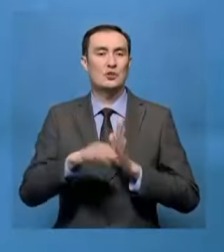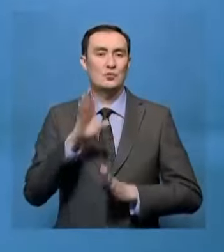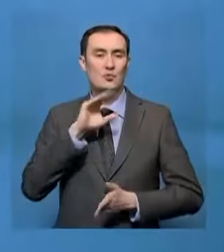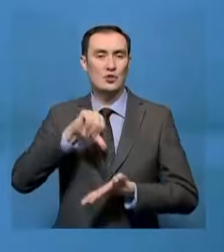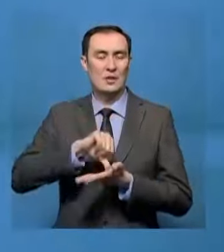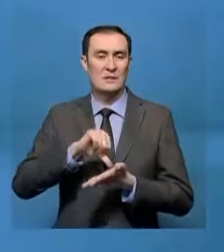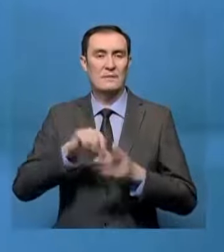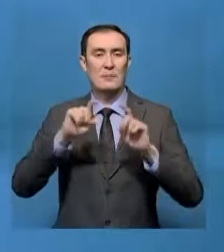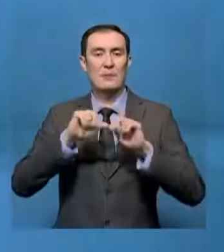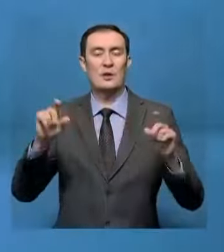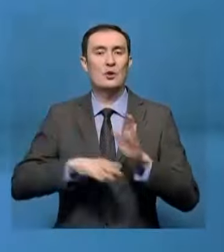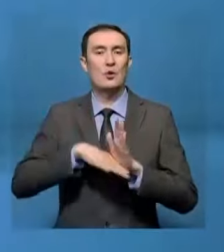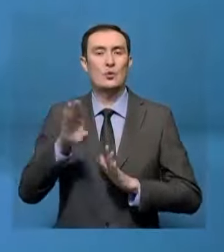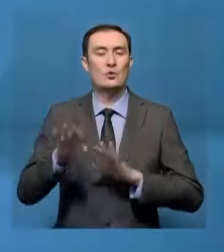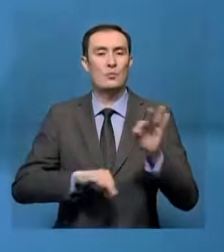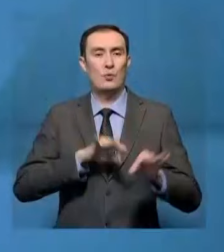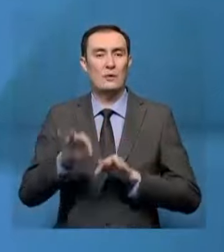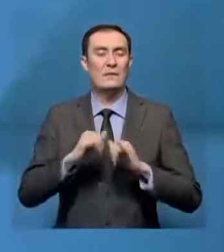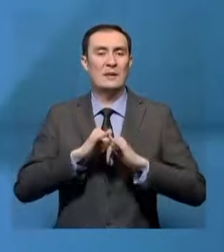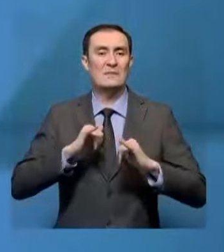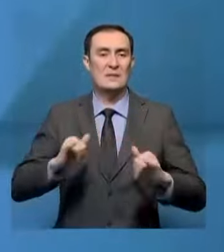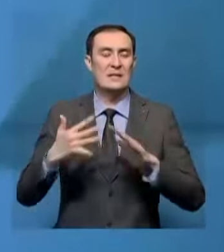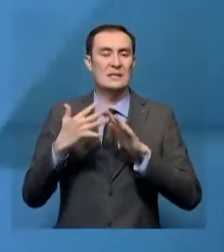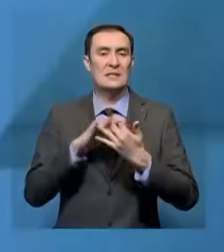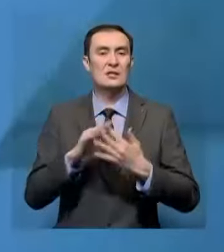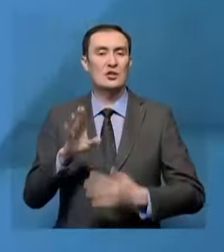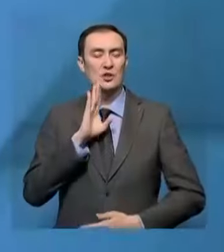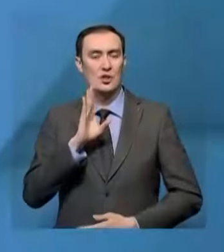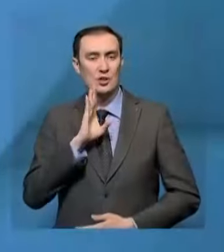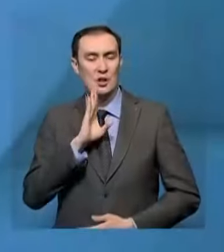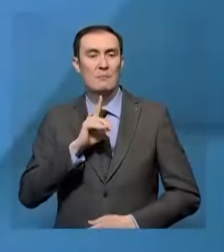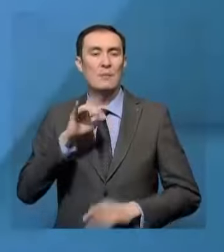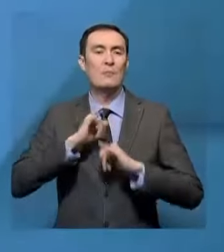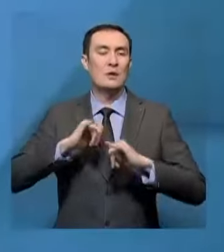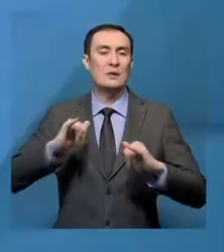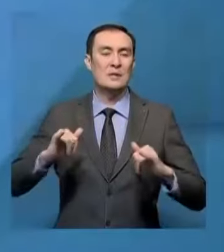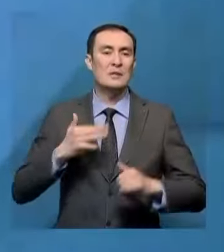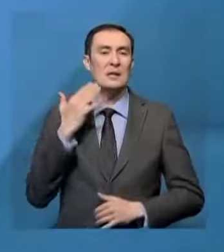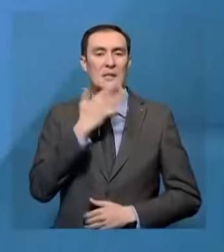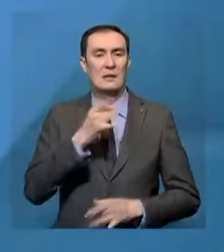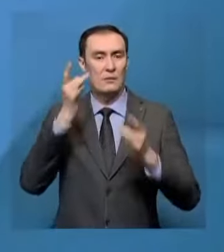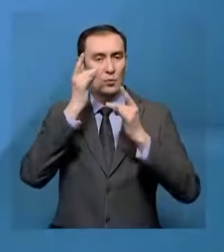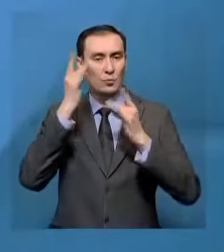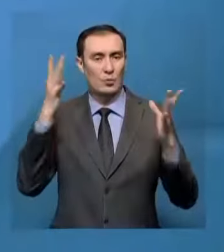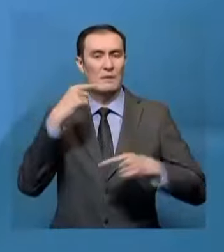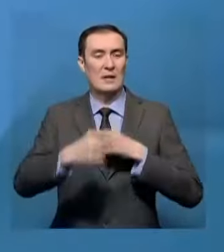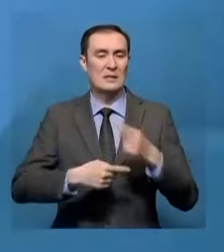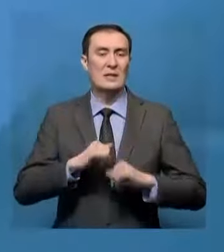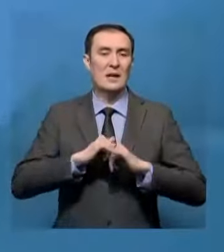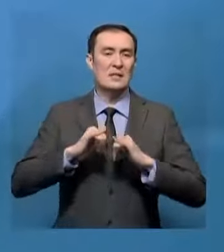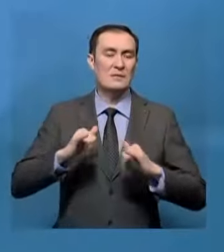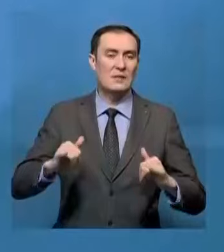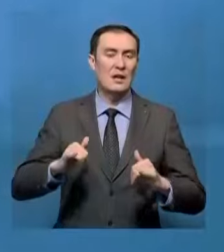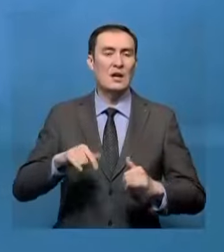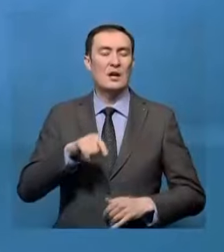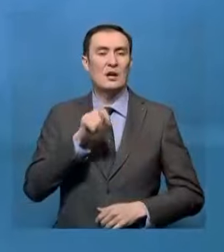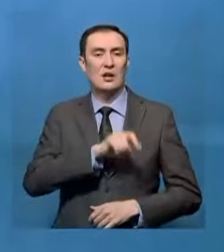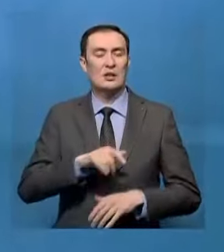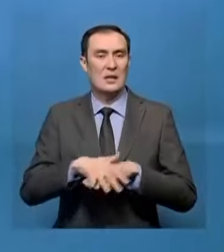участниц в номинациях «Лучший проект в развитии сельских женщин», «Популяризация национального культурного наследия», «Развитие